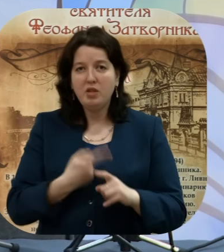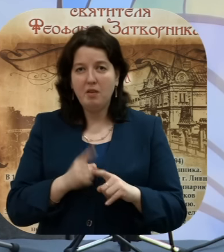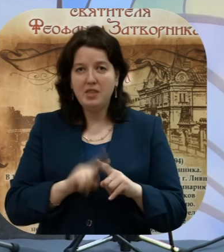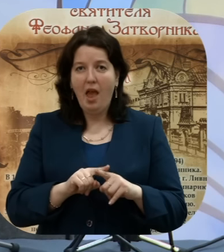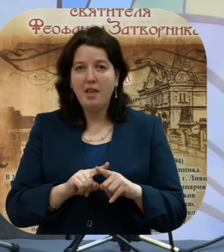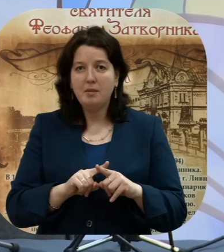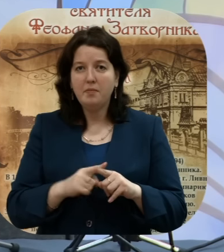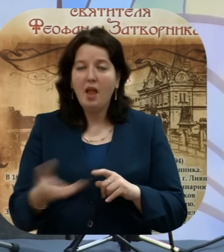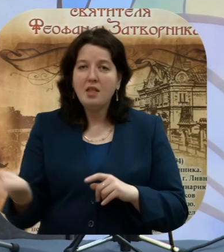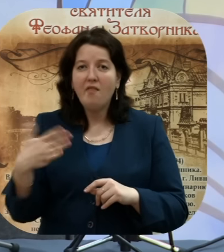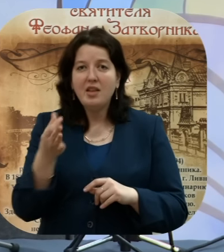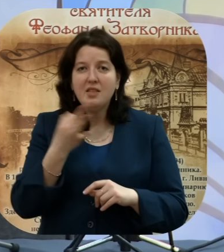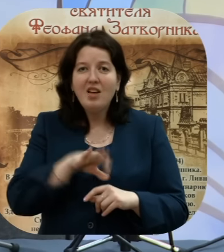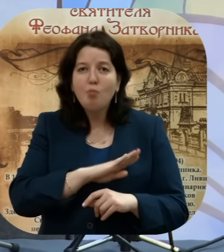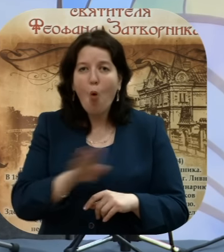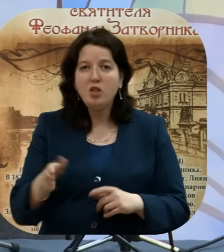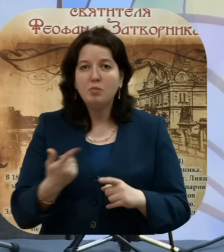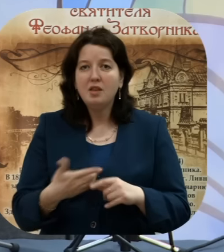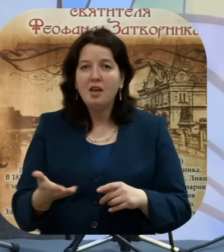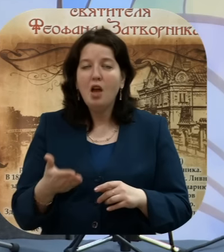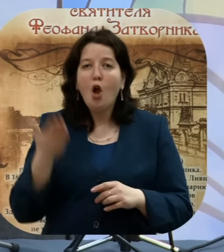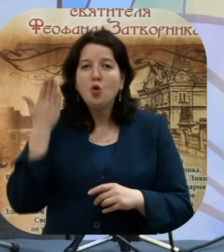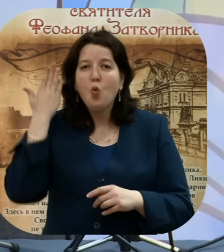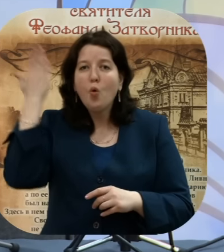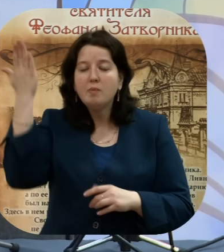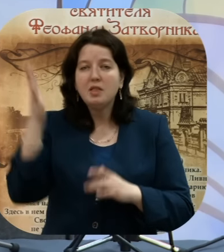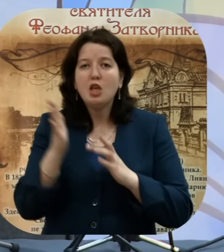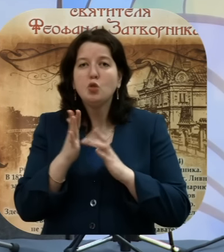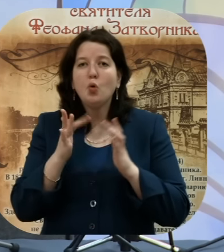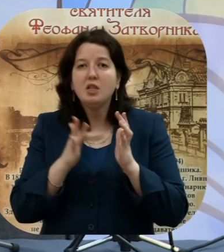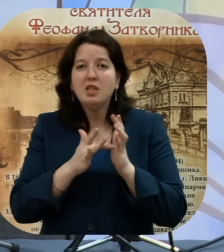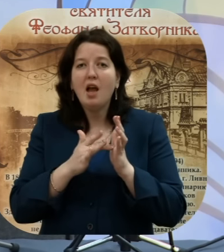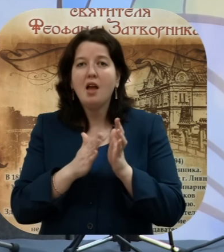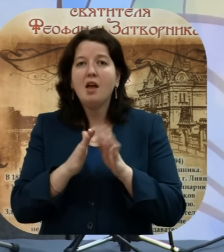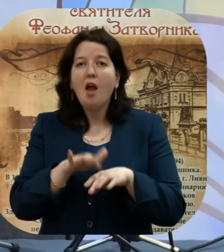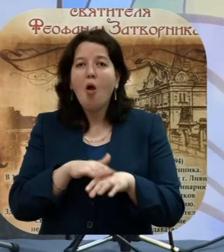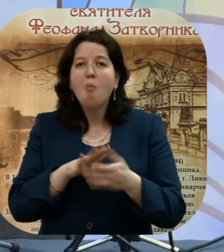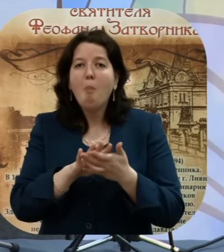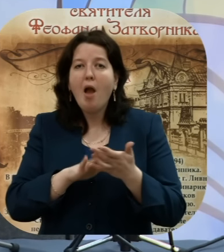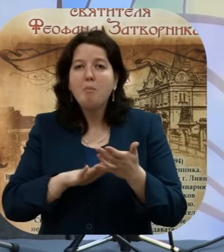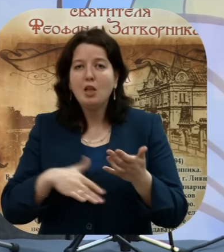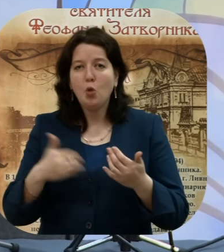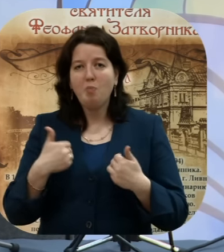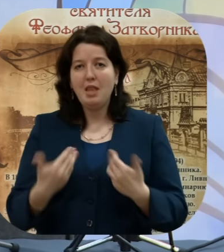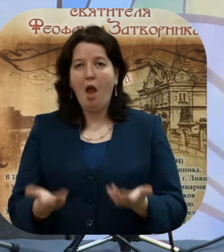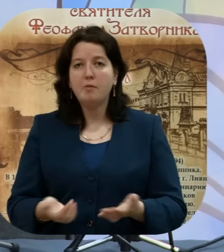Давайте воспользуемся. Господи Иисусе Христе, помилуй меня.